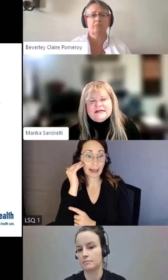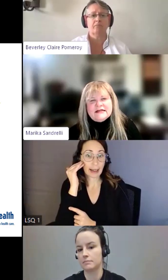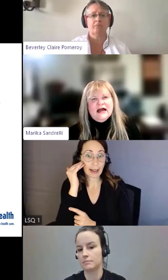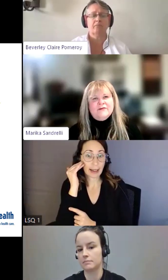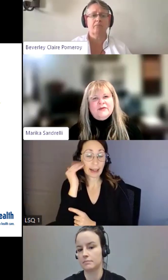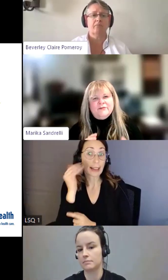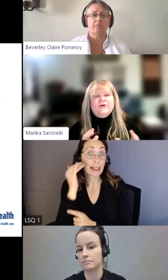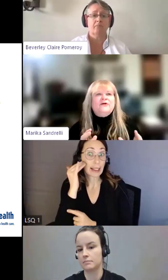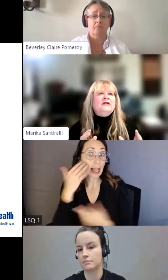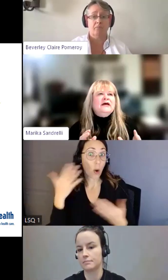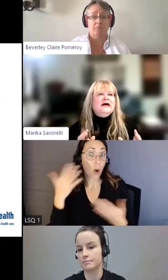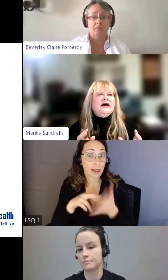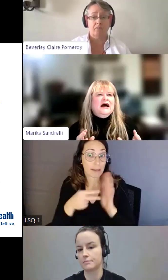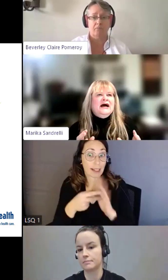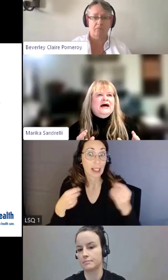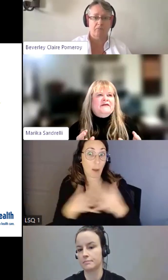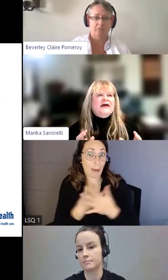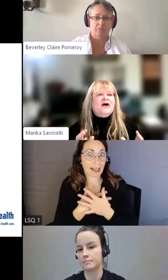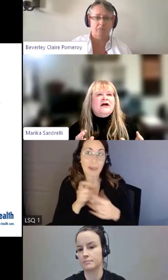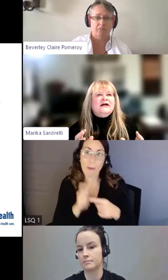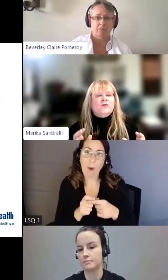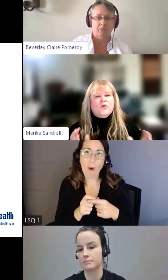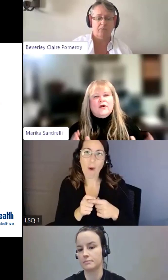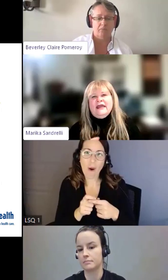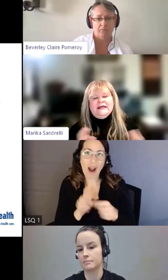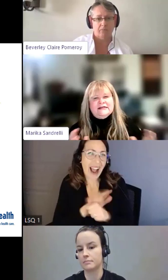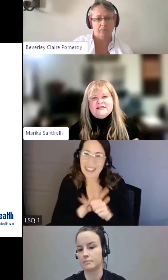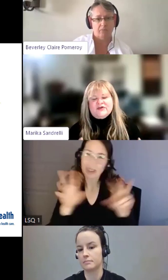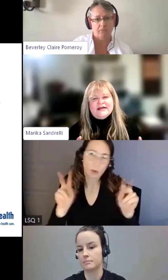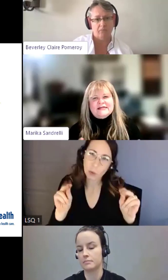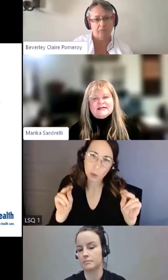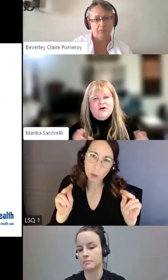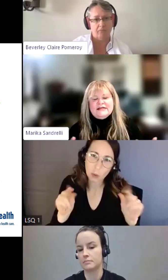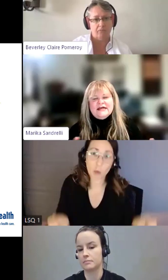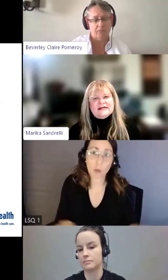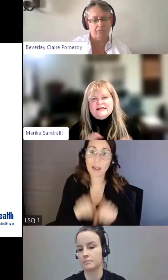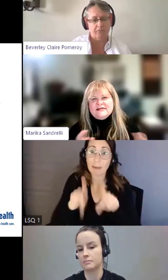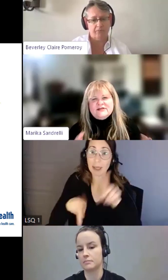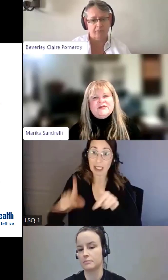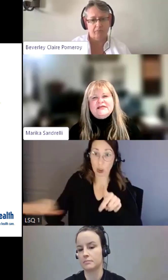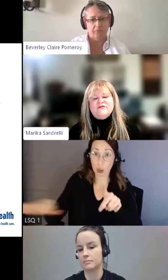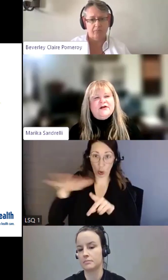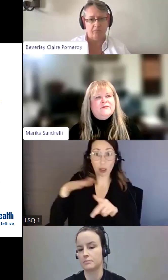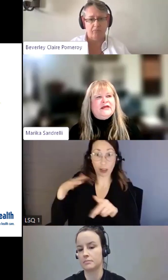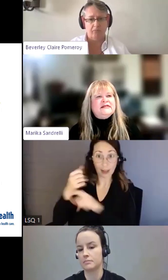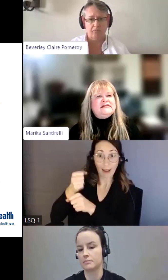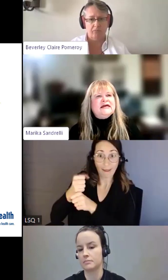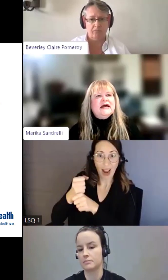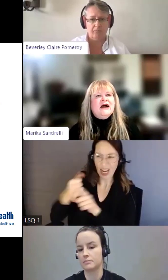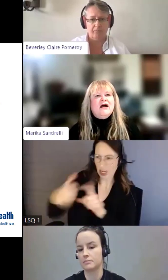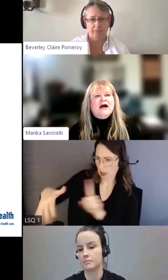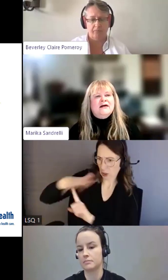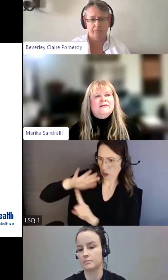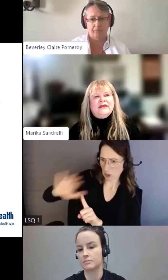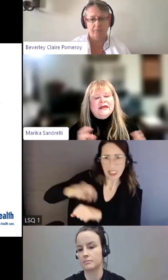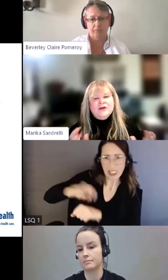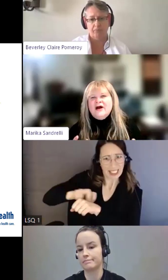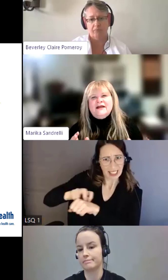il y a des gens qui travaillent dans des contextes de stress, dans des environnements stressants, ne peuvent pas